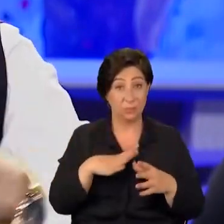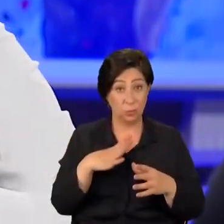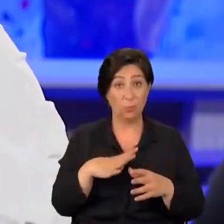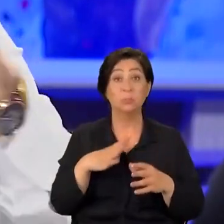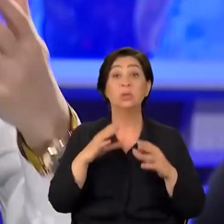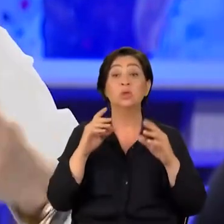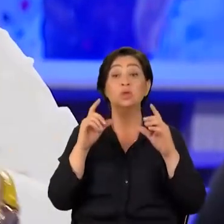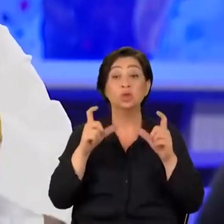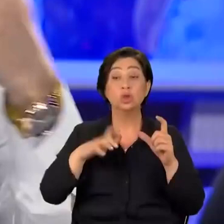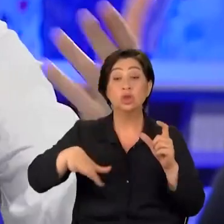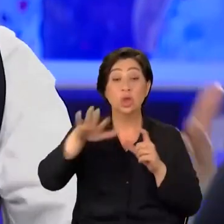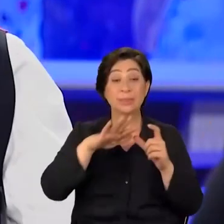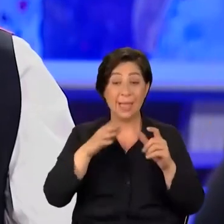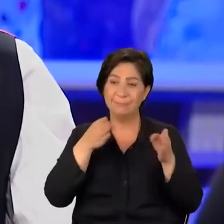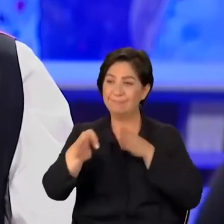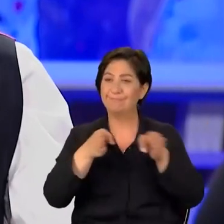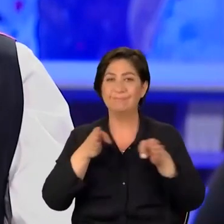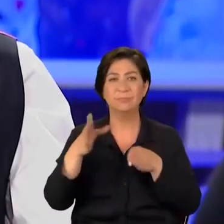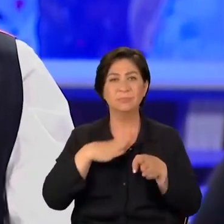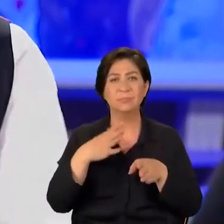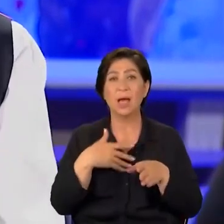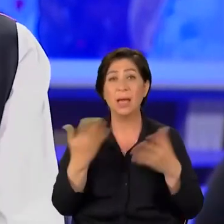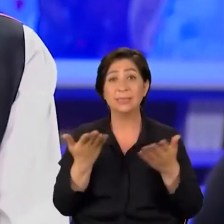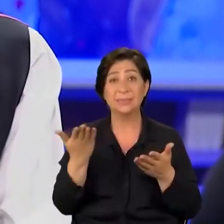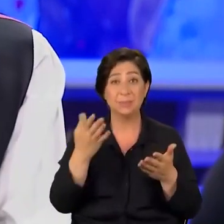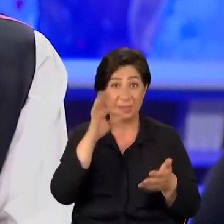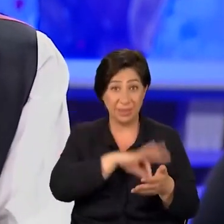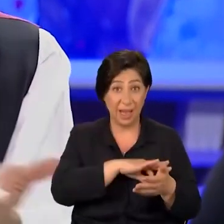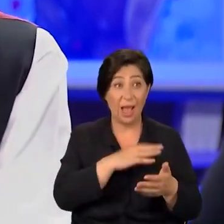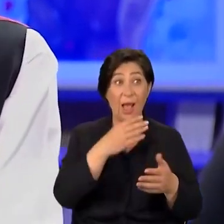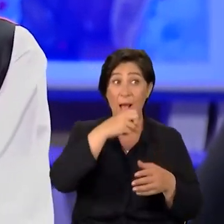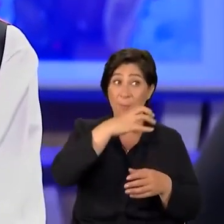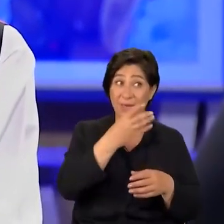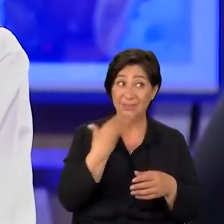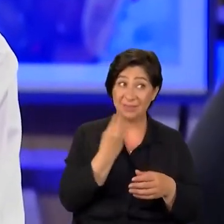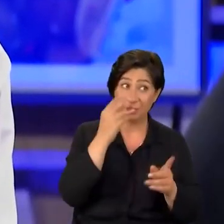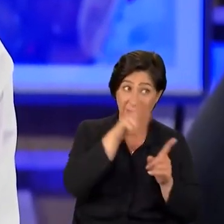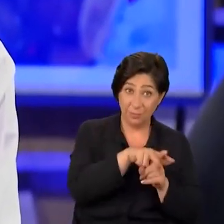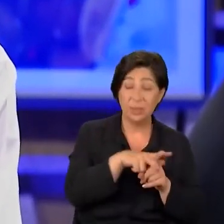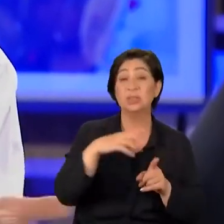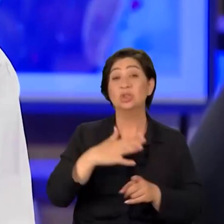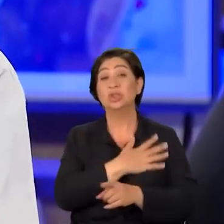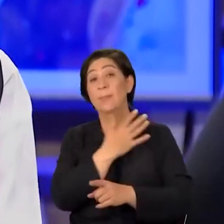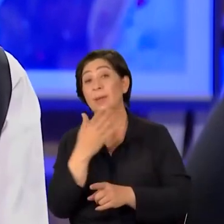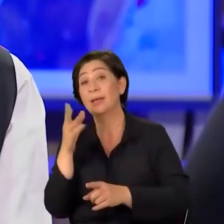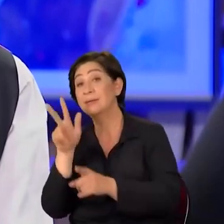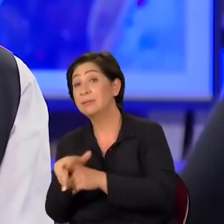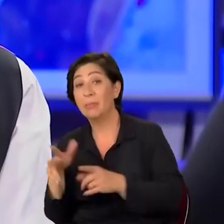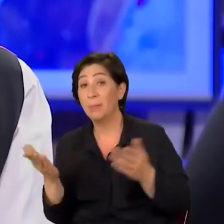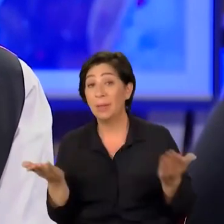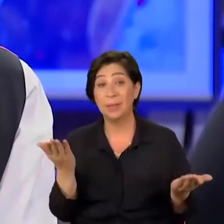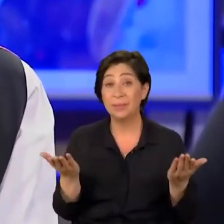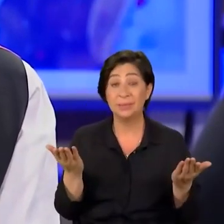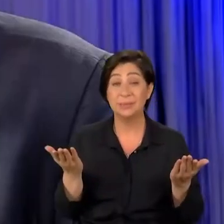istiyorum, kimi sosyalleşme alanlarına girmek istiyorum. Hangisi benim için daha karlı? AK Parti gençliğine katılmak mı, Cumhuriyet Halk Partisi